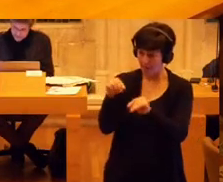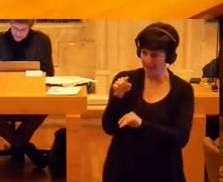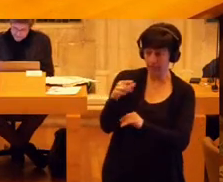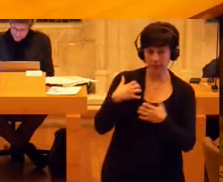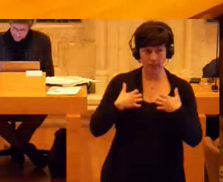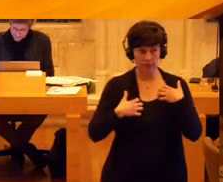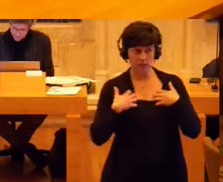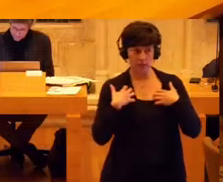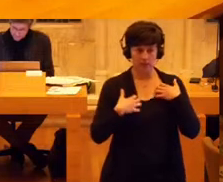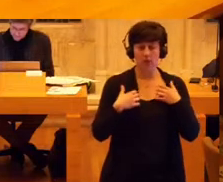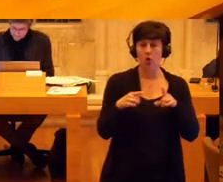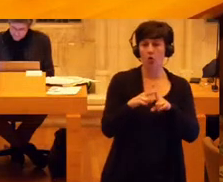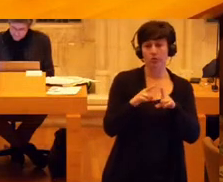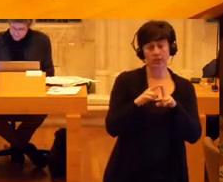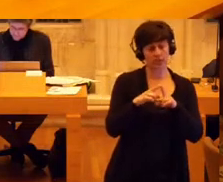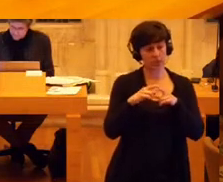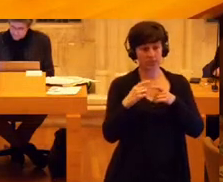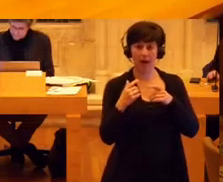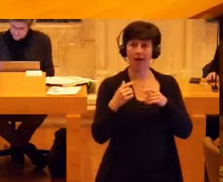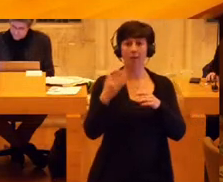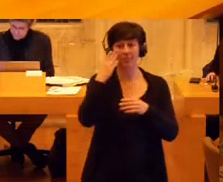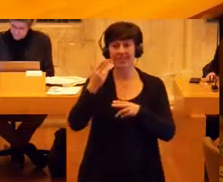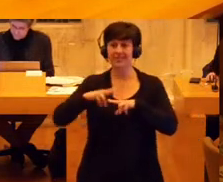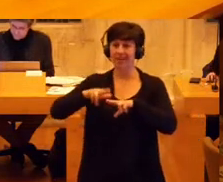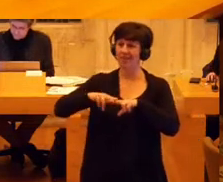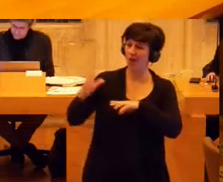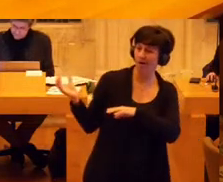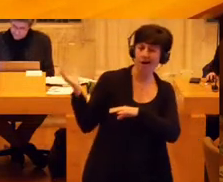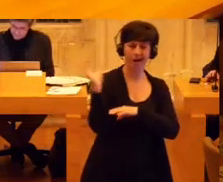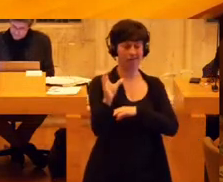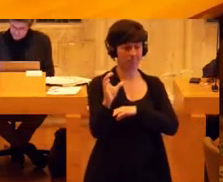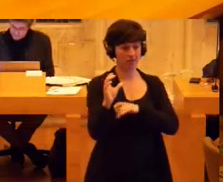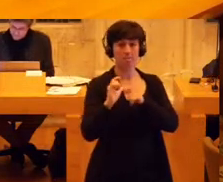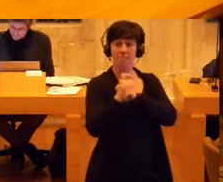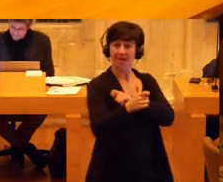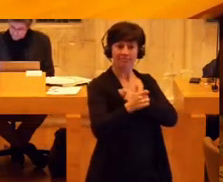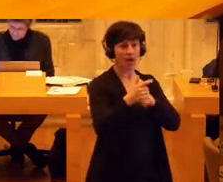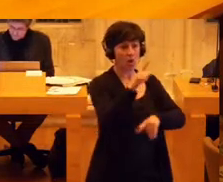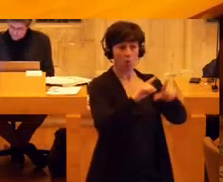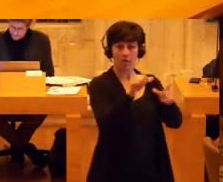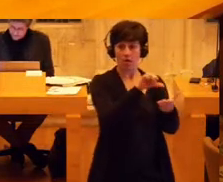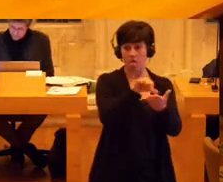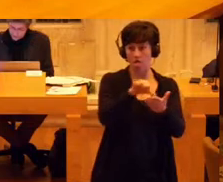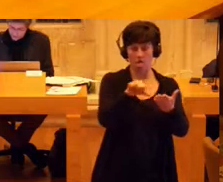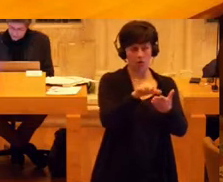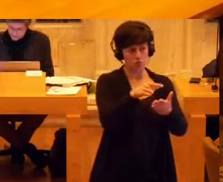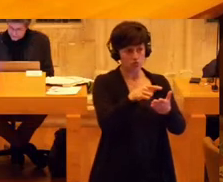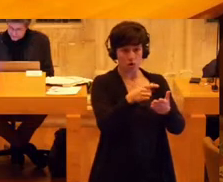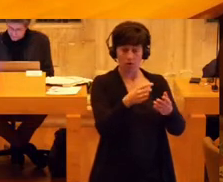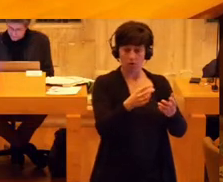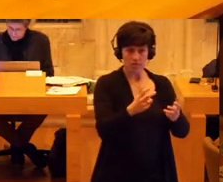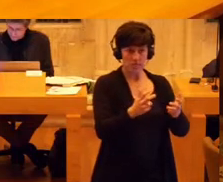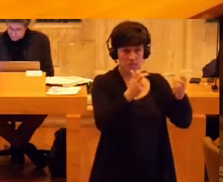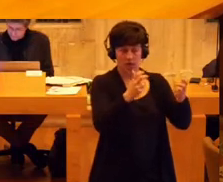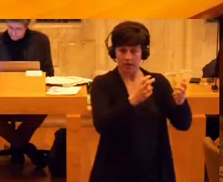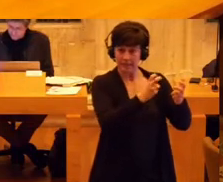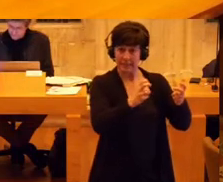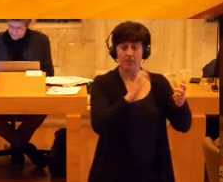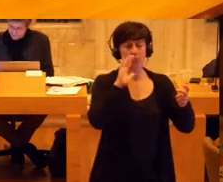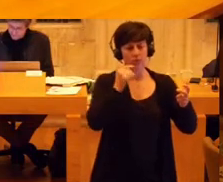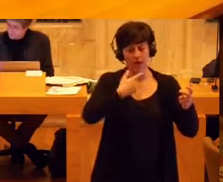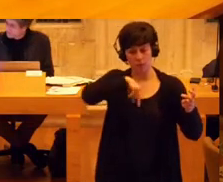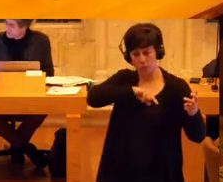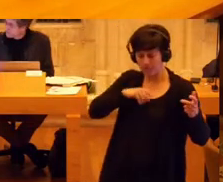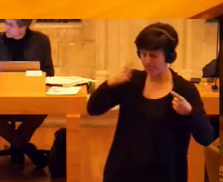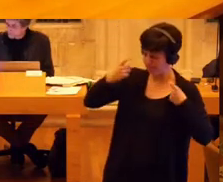de répercussions sur les loyers des commerces. Donc on a élargi finalement la réflexion en se posant la question de